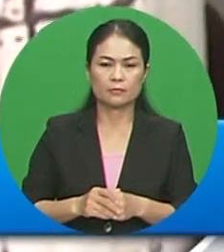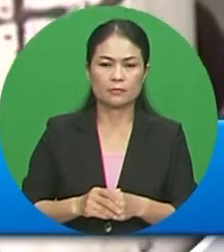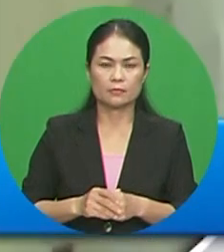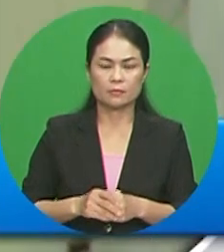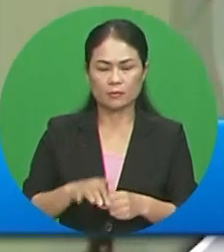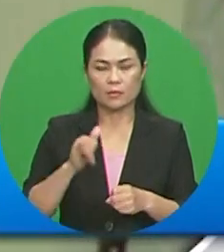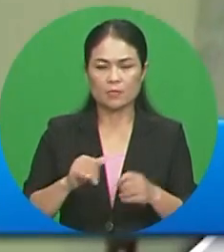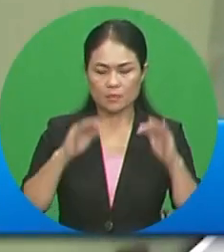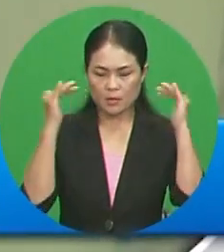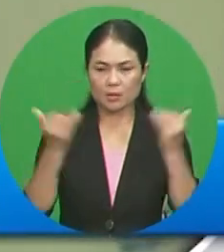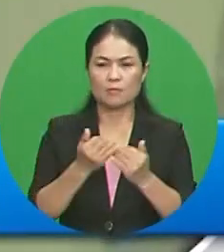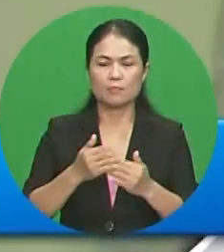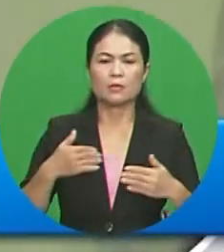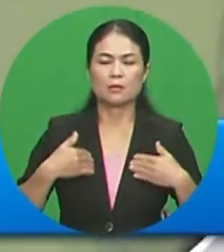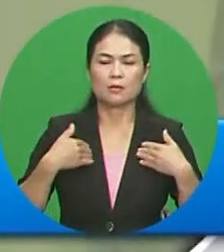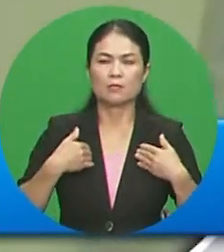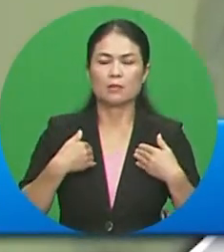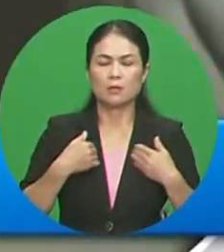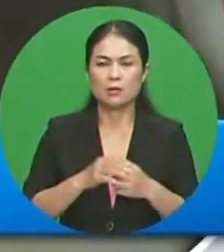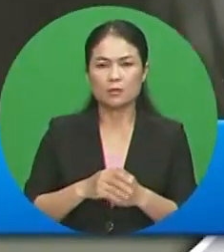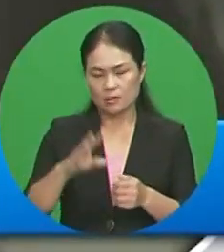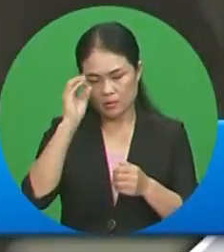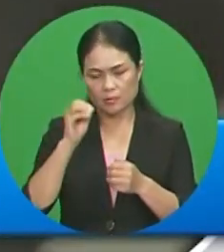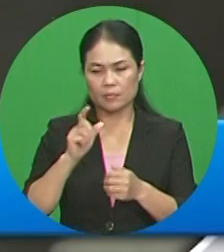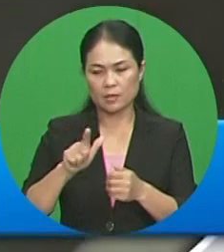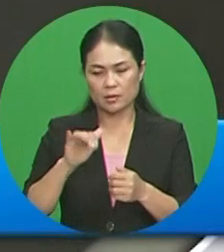ស្ថិតនៅក្នុងសភាពដង្ហើមដង្ហក់របស់លោកលី